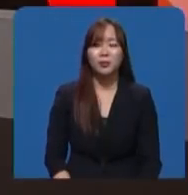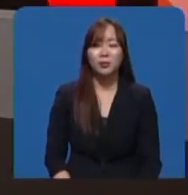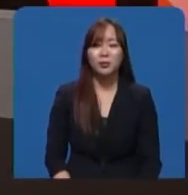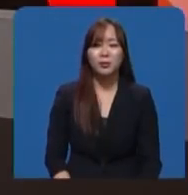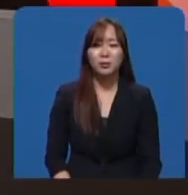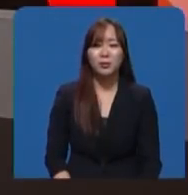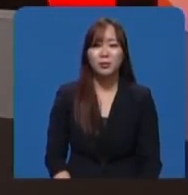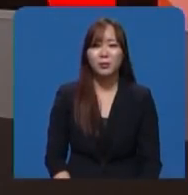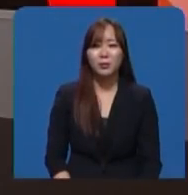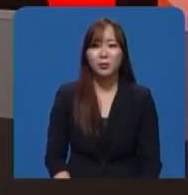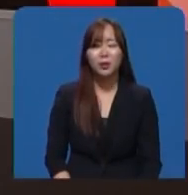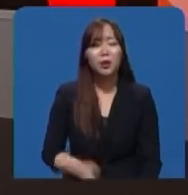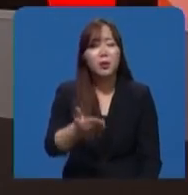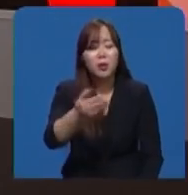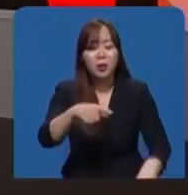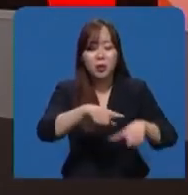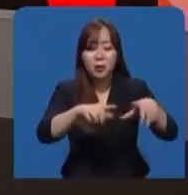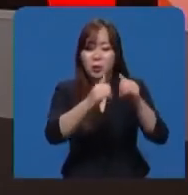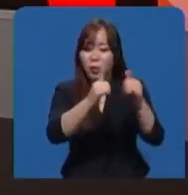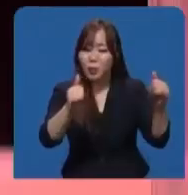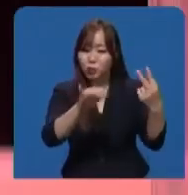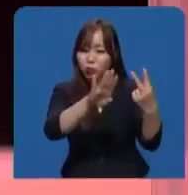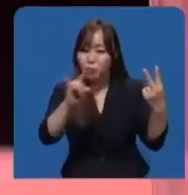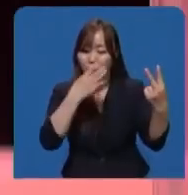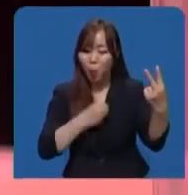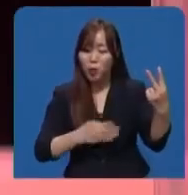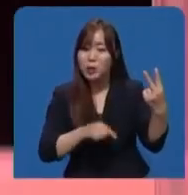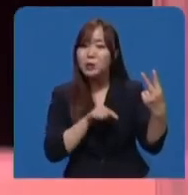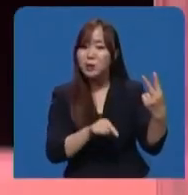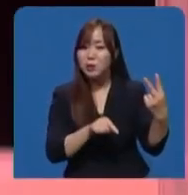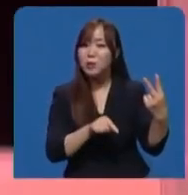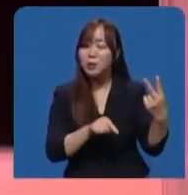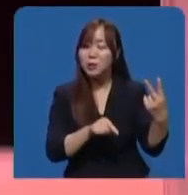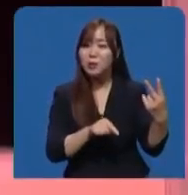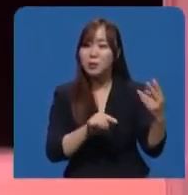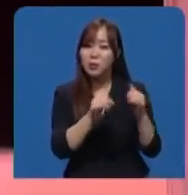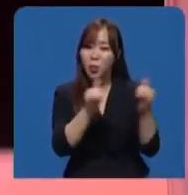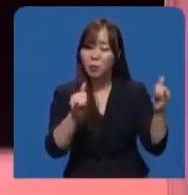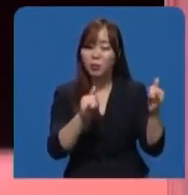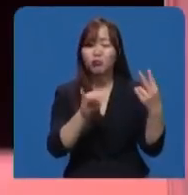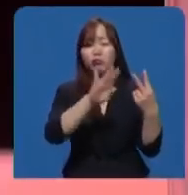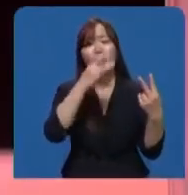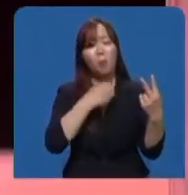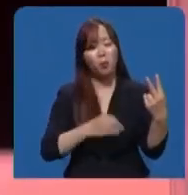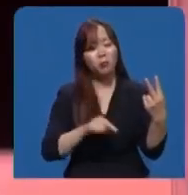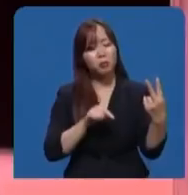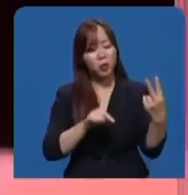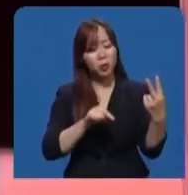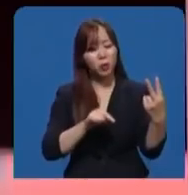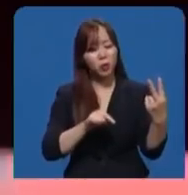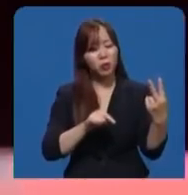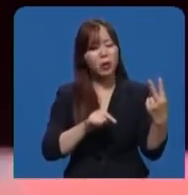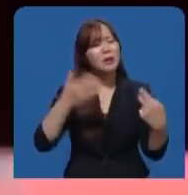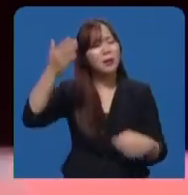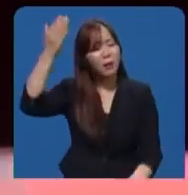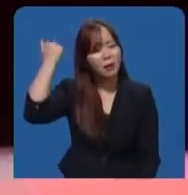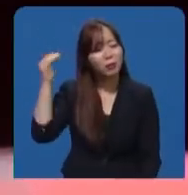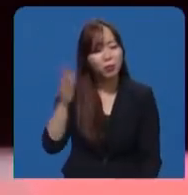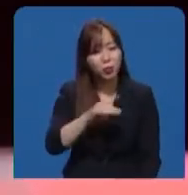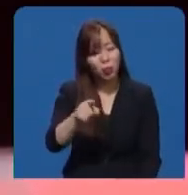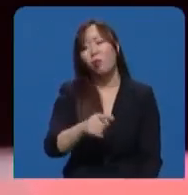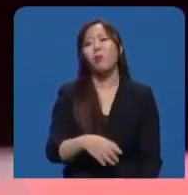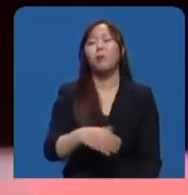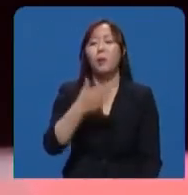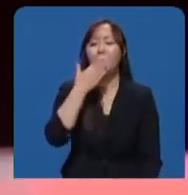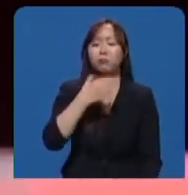그 후보님 그 서민 두 배 복지라는 거 있지 않습니까? 네. 저는 홍 후보님께서 옛날부터